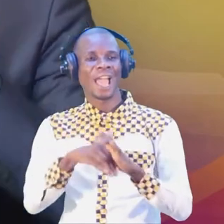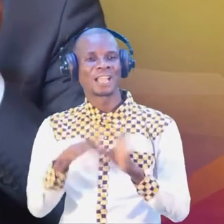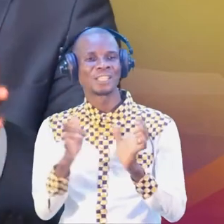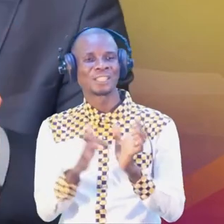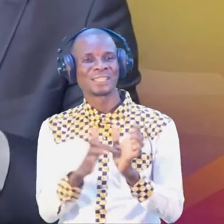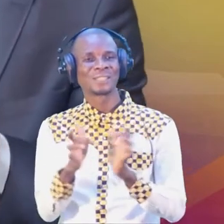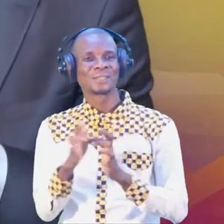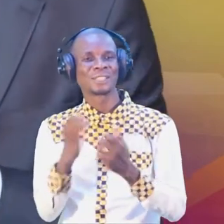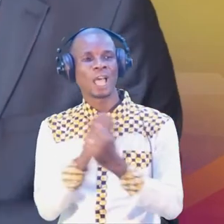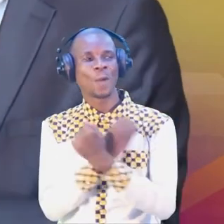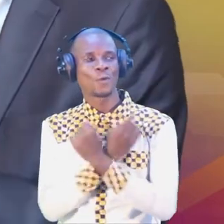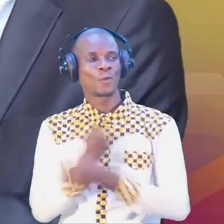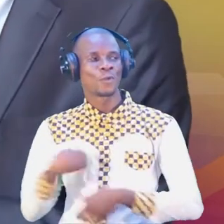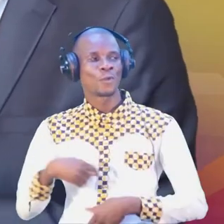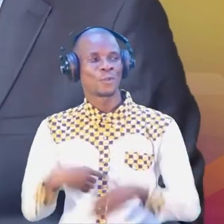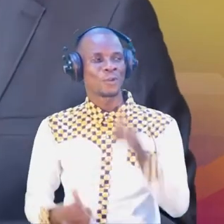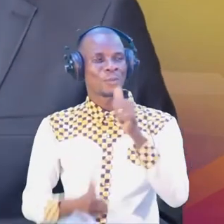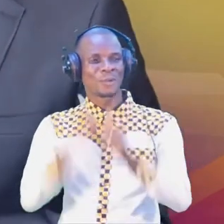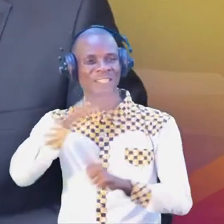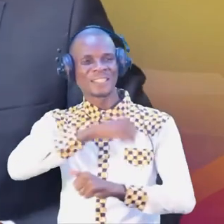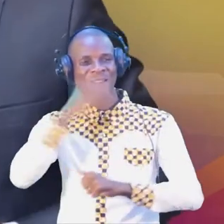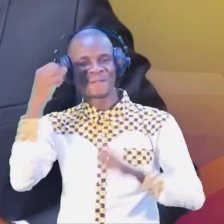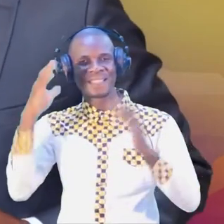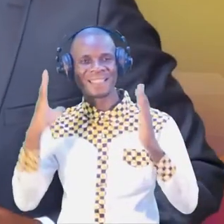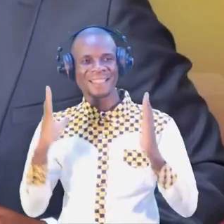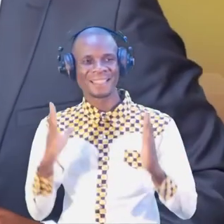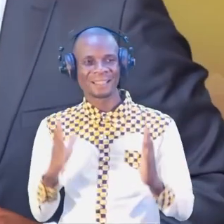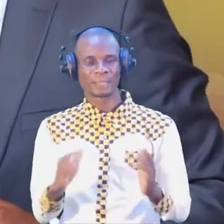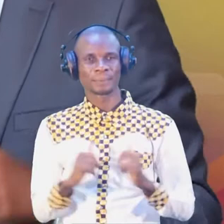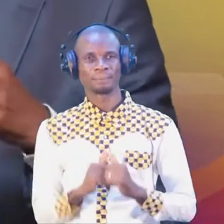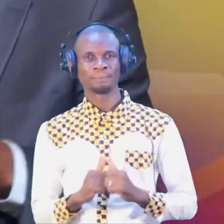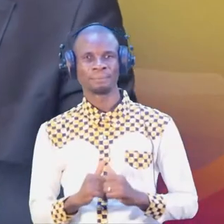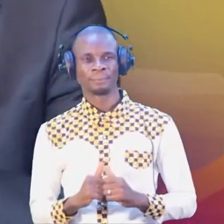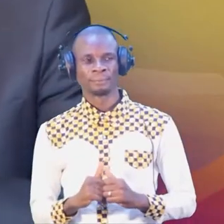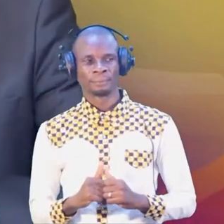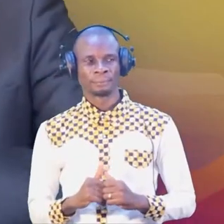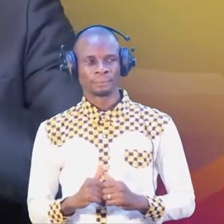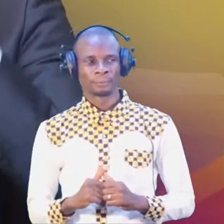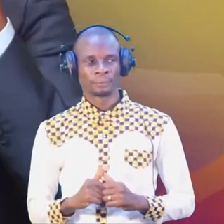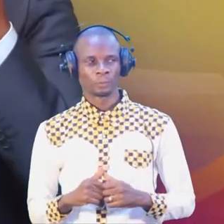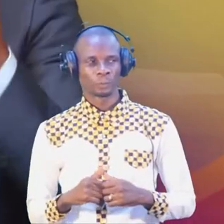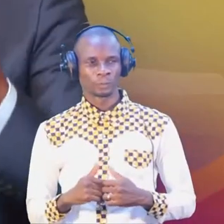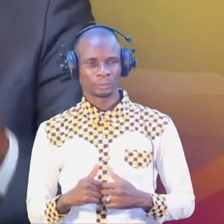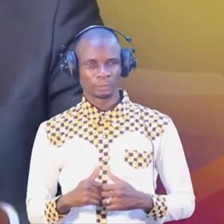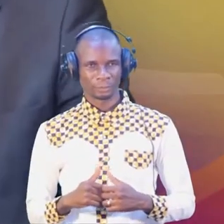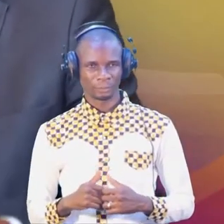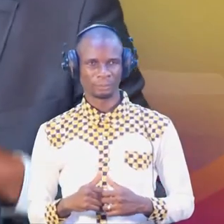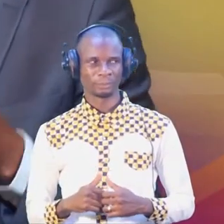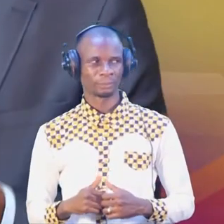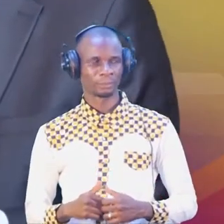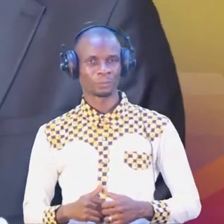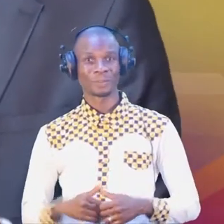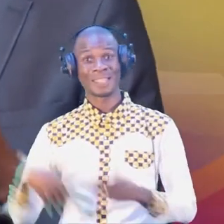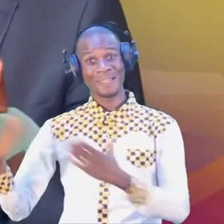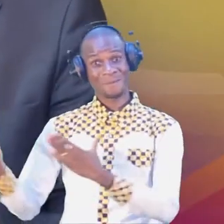Kabla ya kuwajulisha somo ya leo, namkaribisha mama Caroline Corali ili